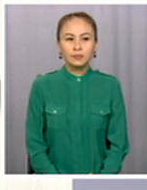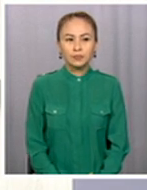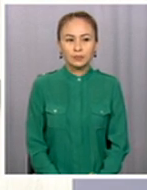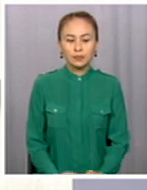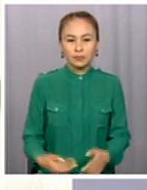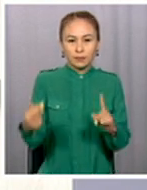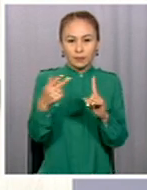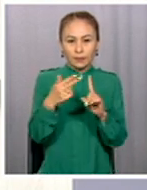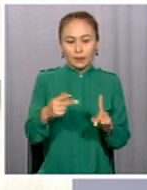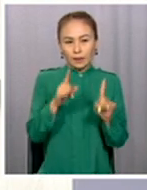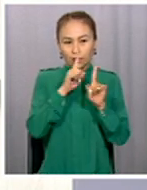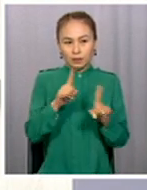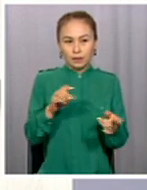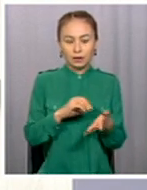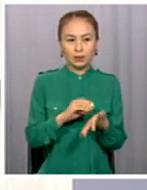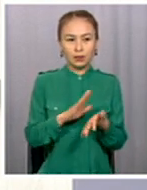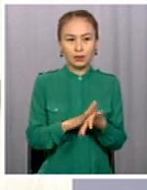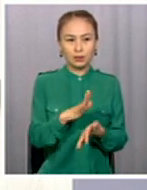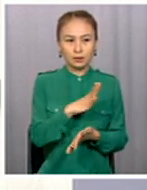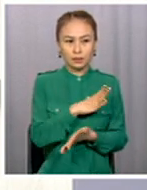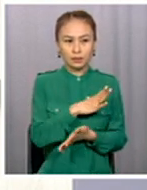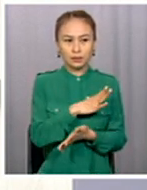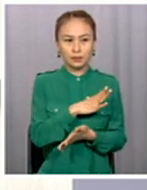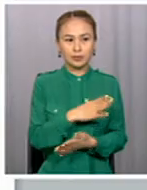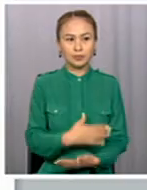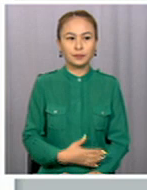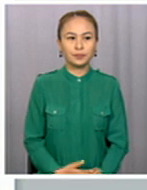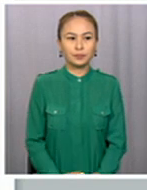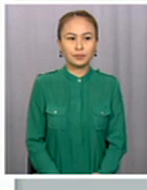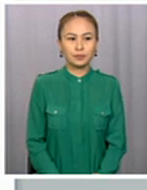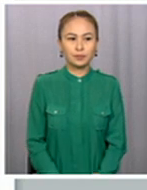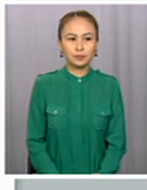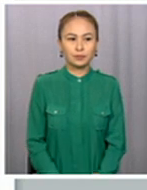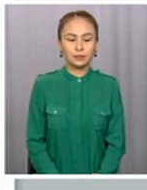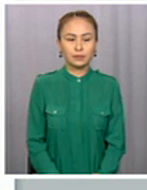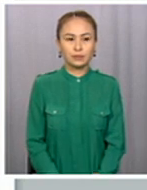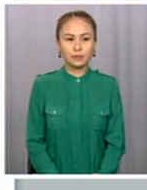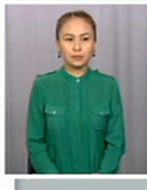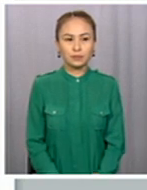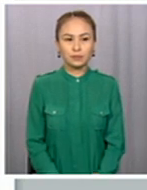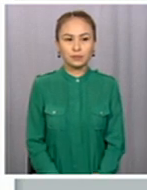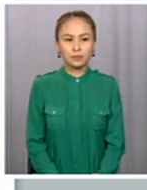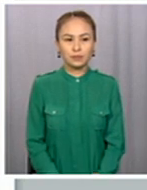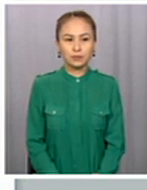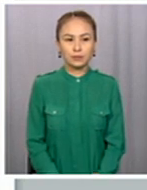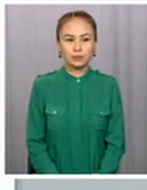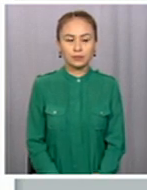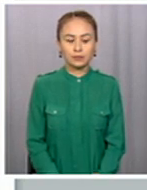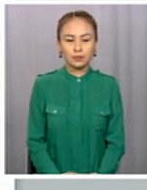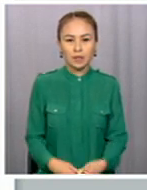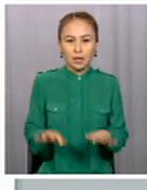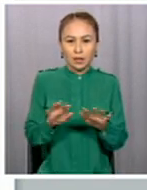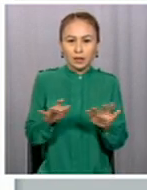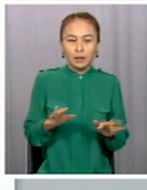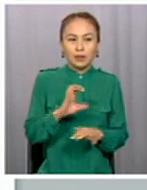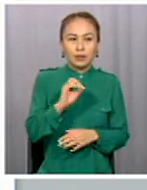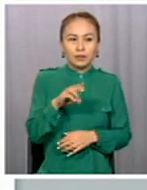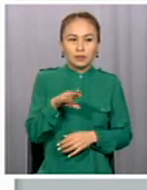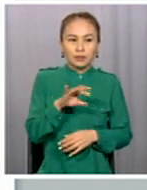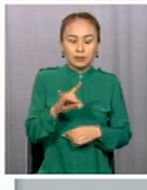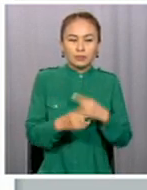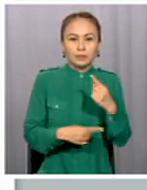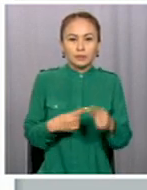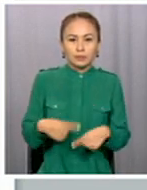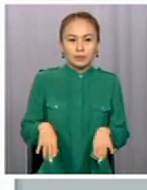Мәтінді ерекшеледік, және де көлемін үлкейттік. Келесі перне тақтадан Enter батырмасын басып, келесі